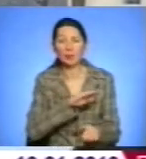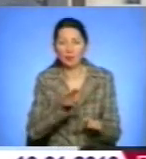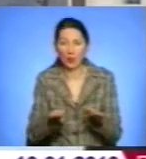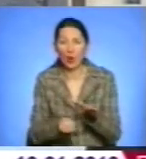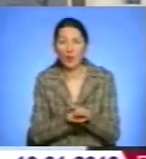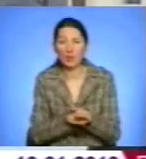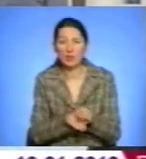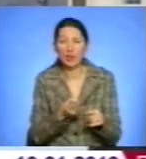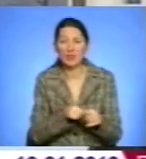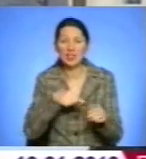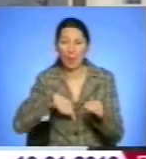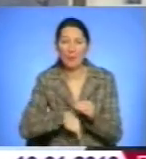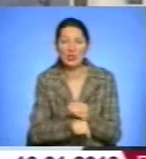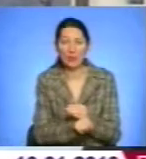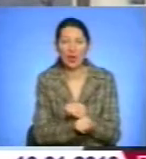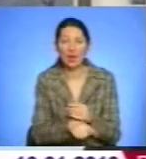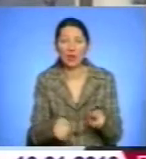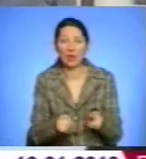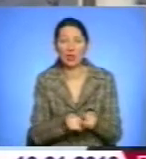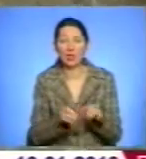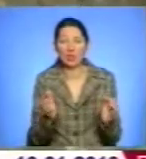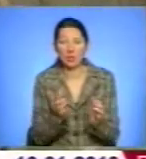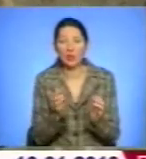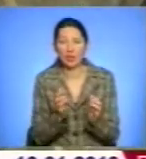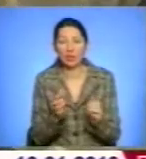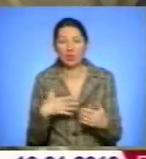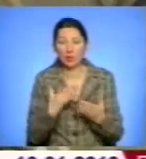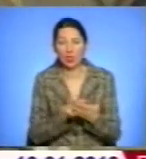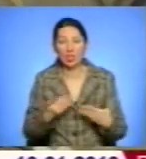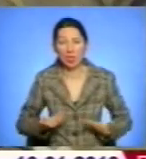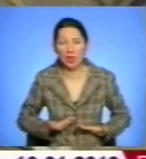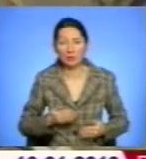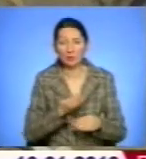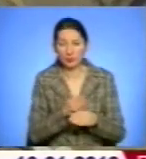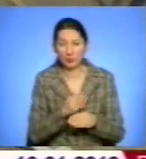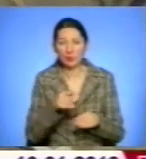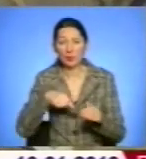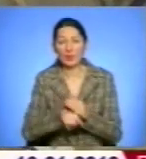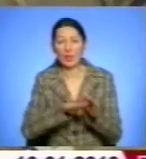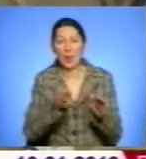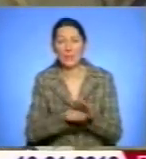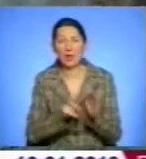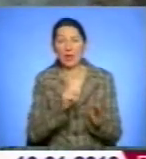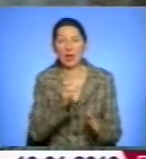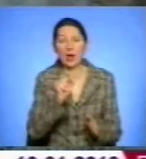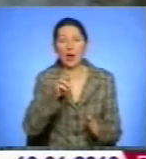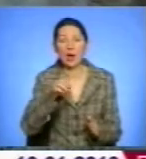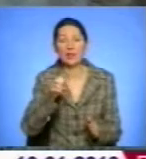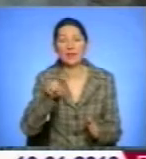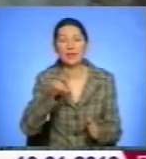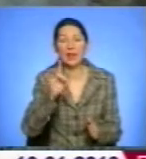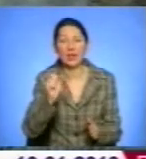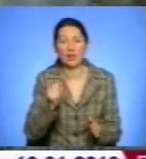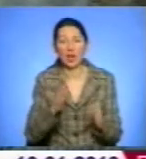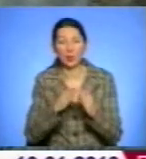в оцих підземеллях, і таким чином вони збереглися. Частина підземель під катедрою та приналежними до неї будівлями,